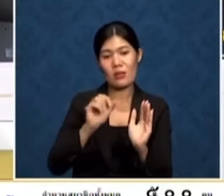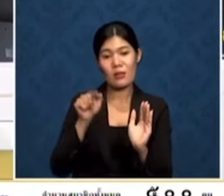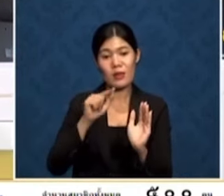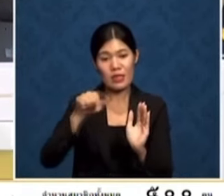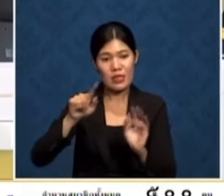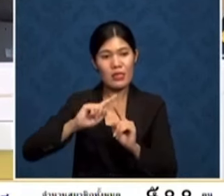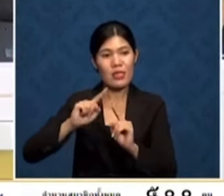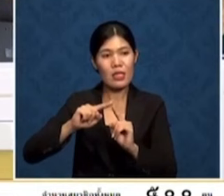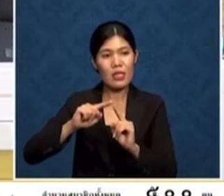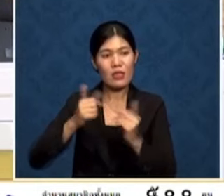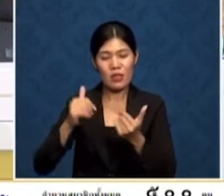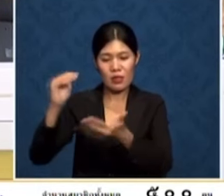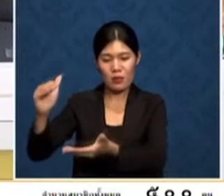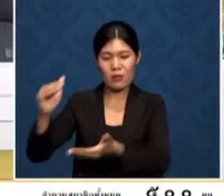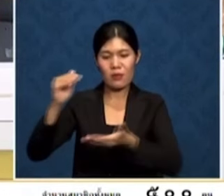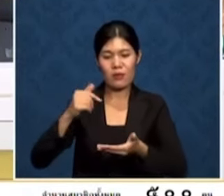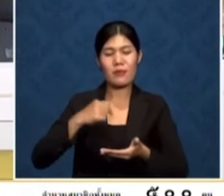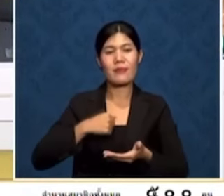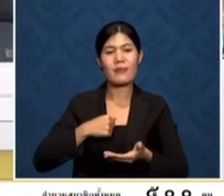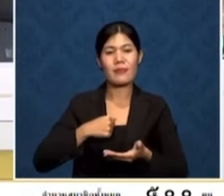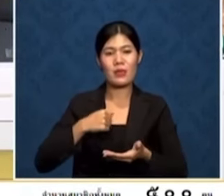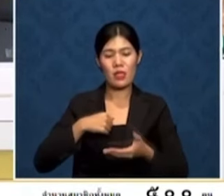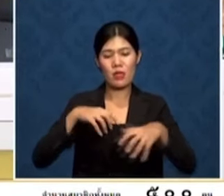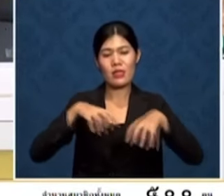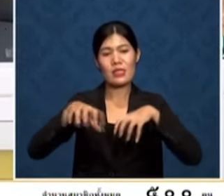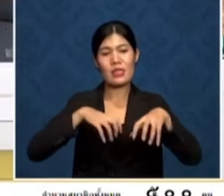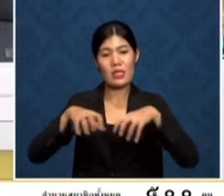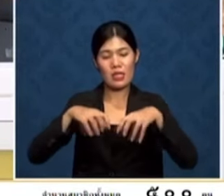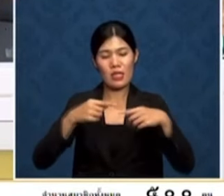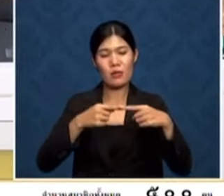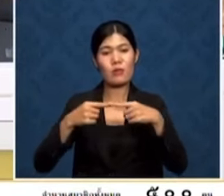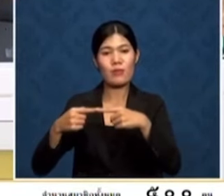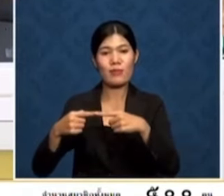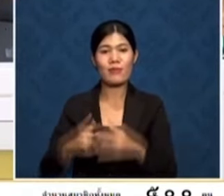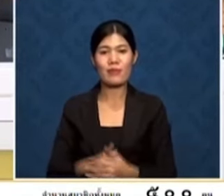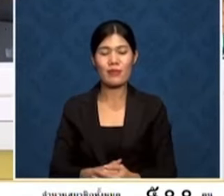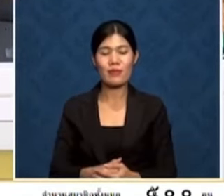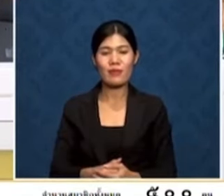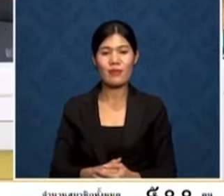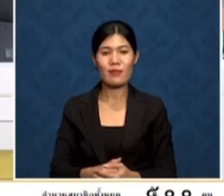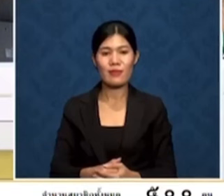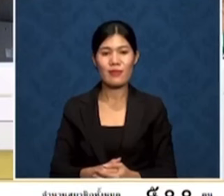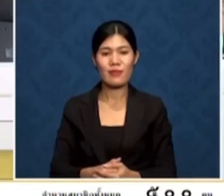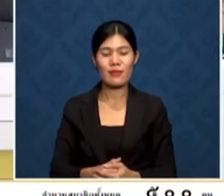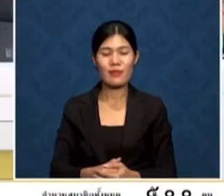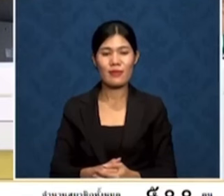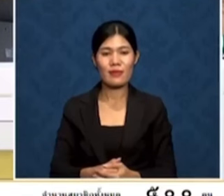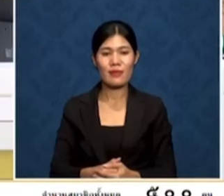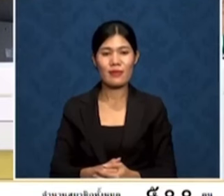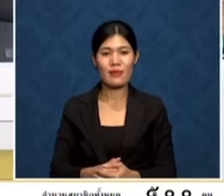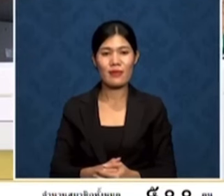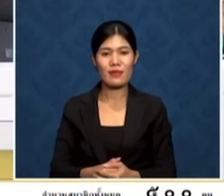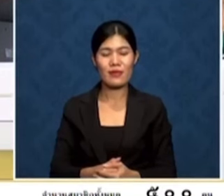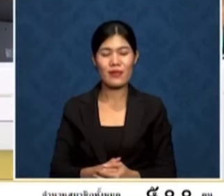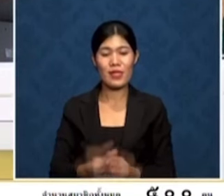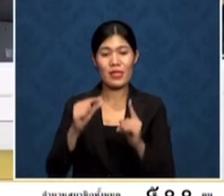เนี่ยมันมาถึงจุดที่ถึงมือเราแล้วเรามีหน้าที่ในการบริหารจัดการเดินหน้าต่อไปนะครับแน่นอนครับว่าเรื่องคำว่าคิด